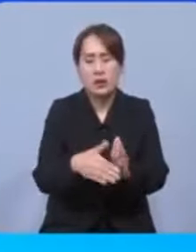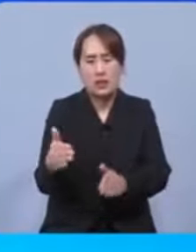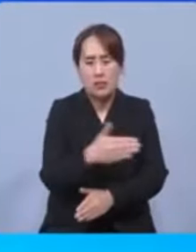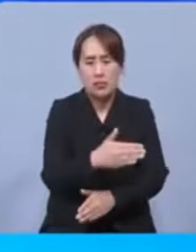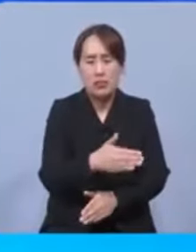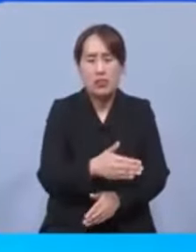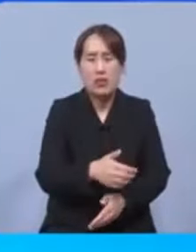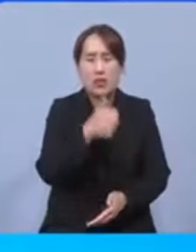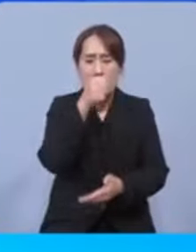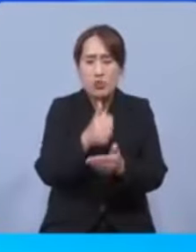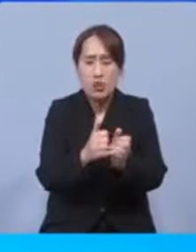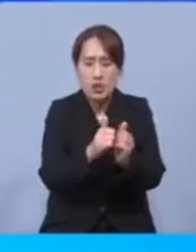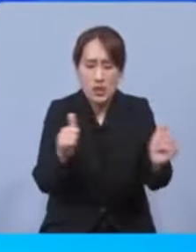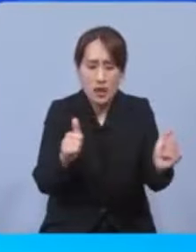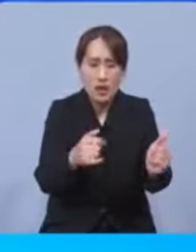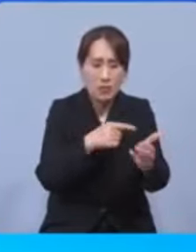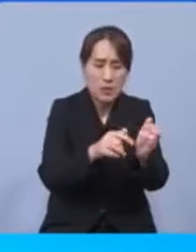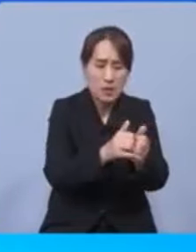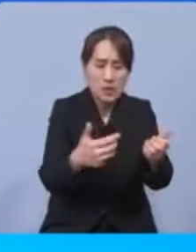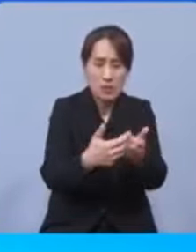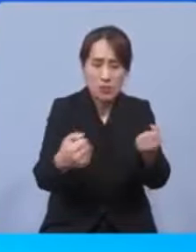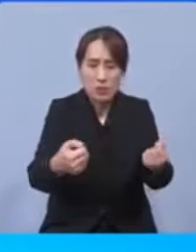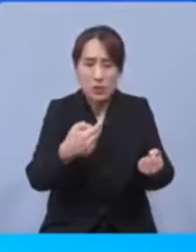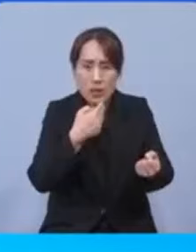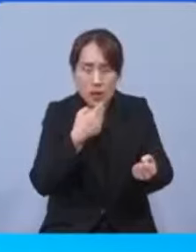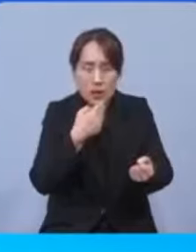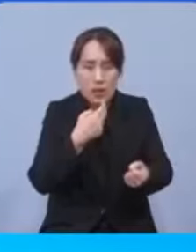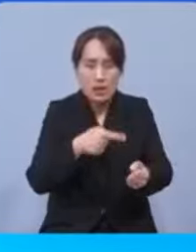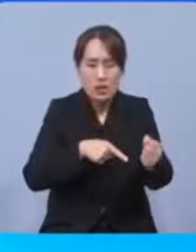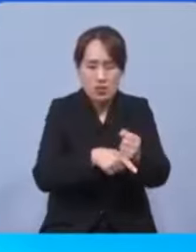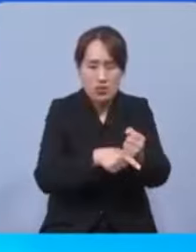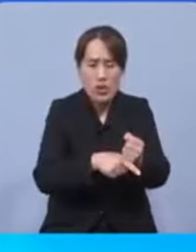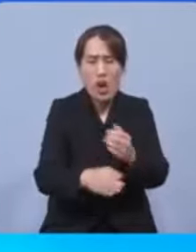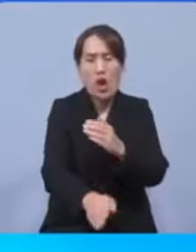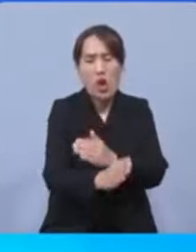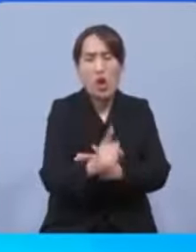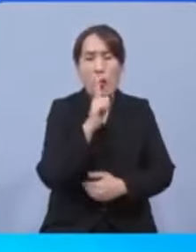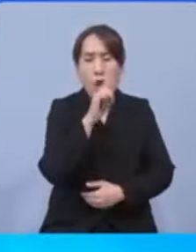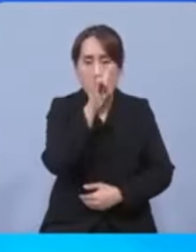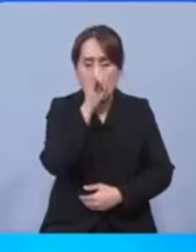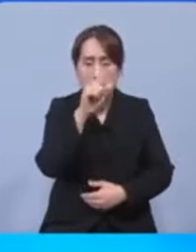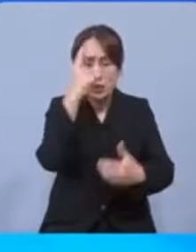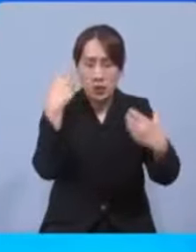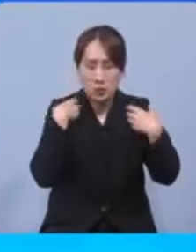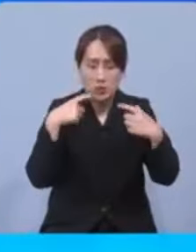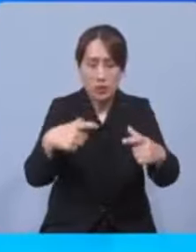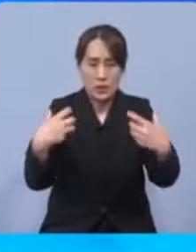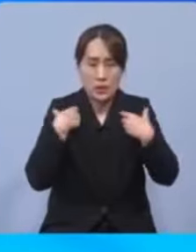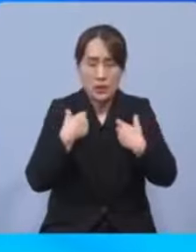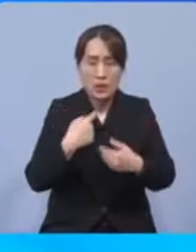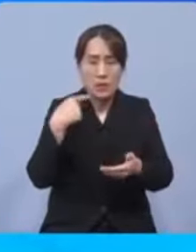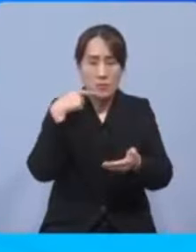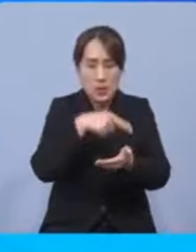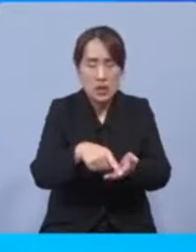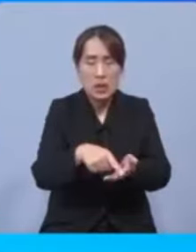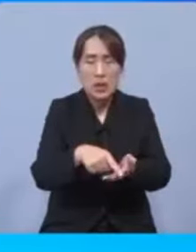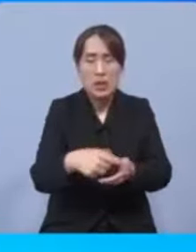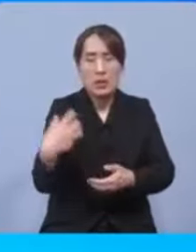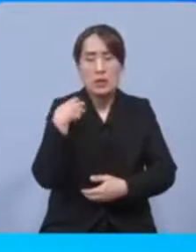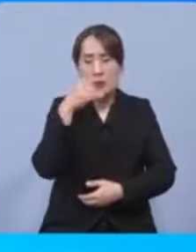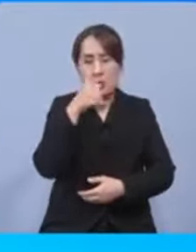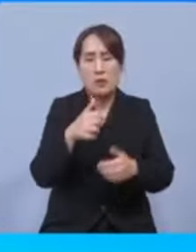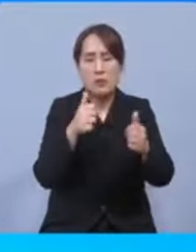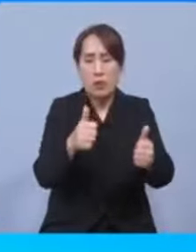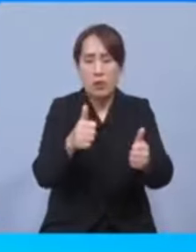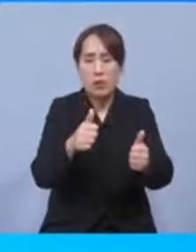가해자와 분리 조치가 제대로 되지 않는 등 부실수사 논란이 있었는데이 정부와 자치 단체에 손해 배상 책임이 있는지 법원에